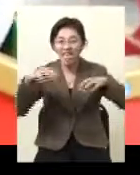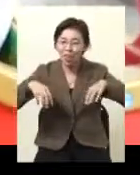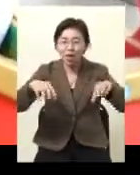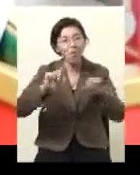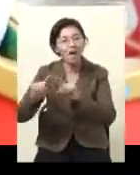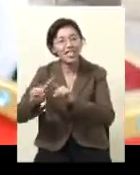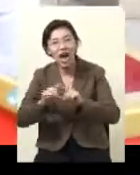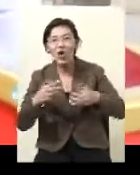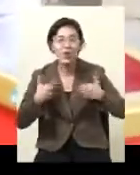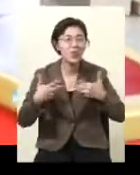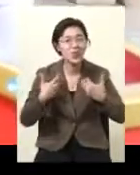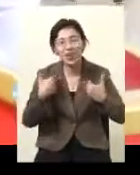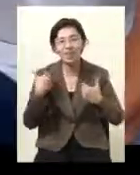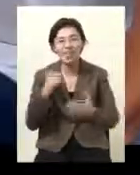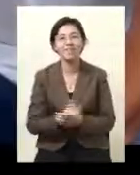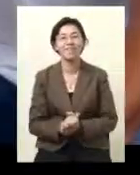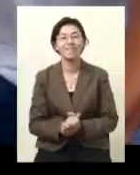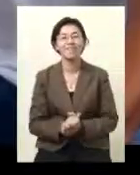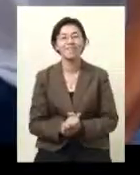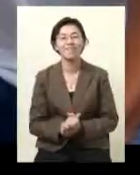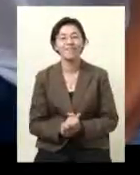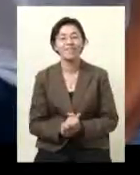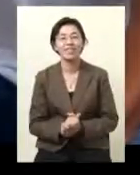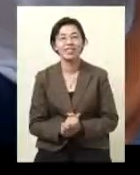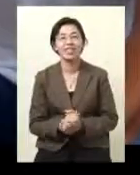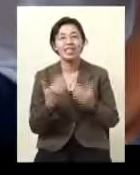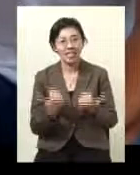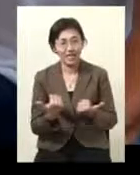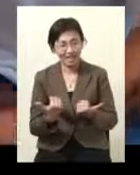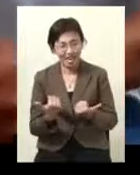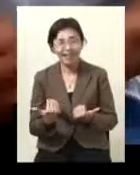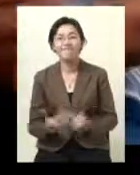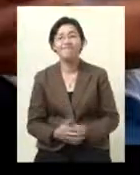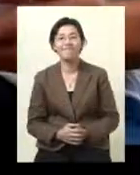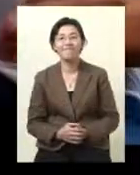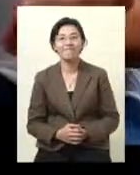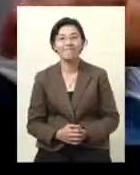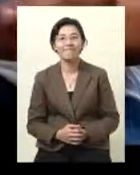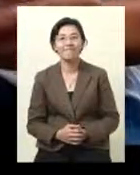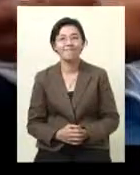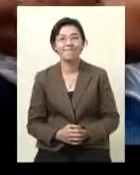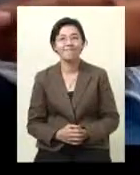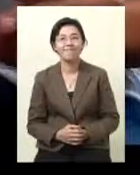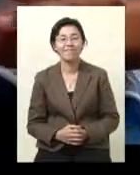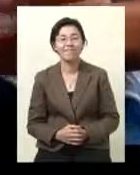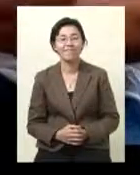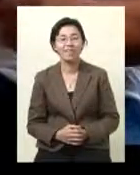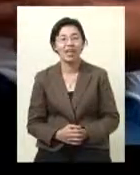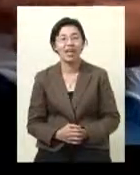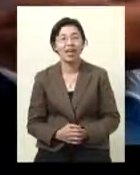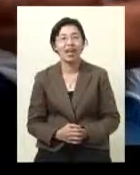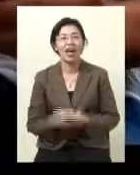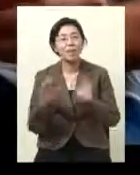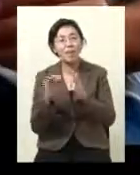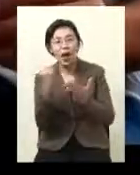บรรยากาศแบบนั้น บรรยากาศแบบนั้นเลยฮะ นอกจากนั้นล่ะครับ ก็ตอนนี้เขาก็จะมีคล้ายๆภาพวา